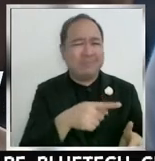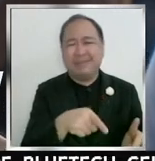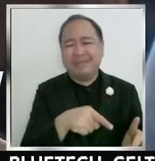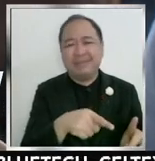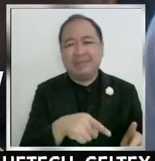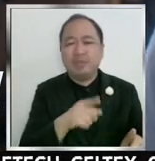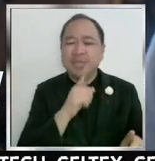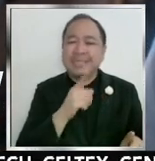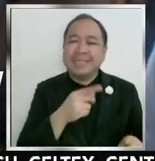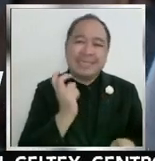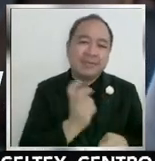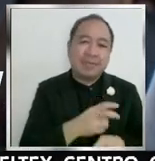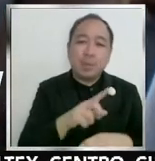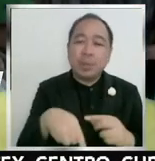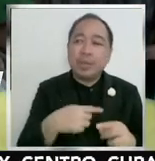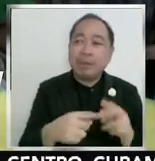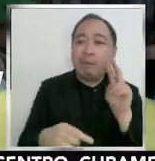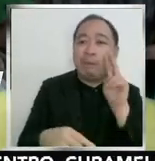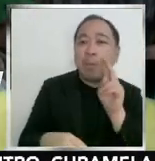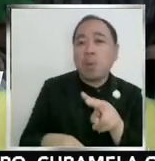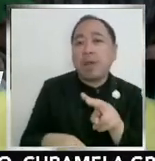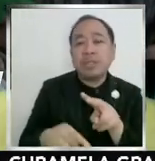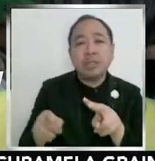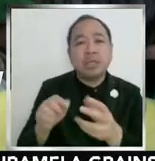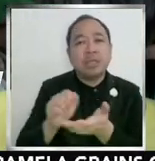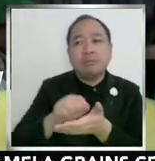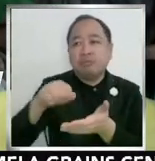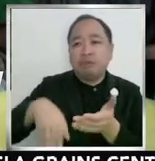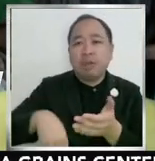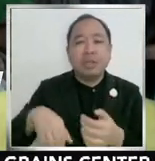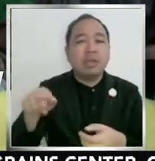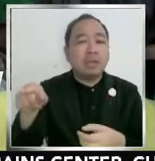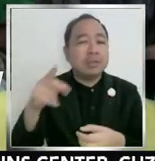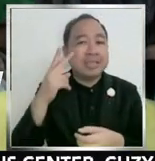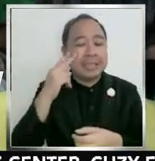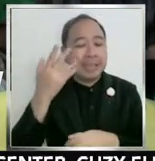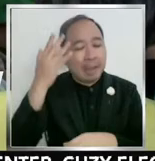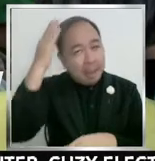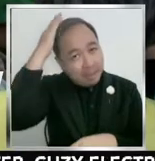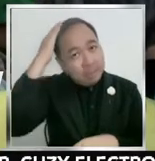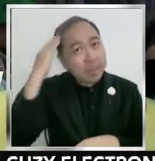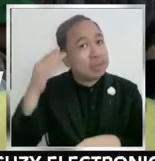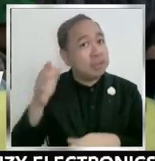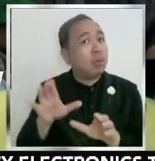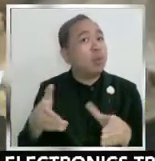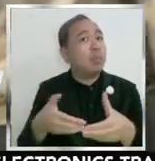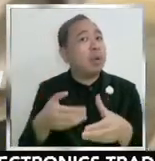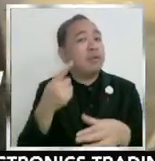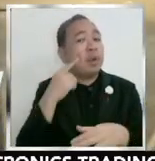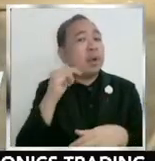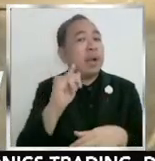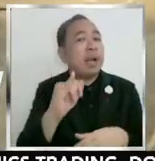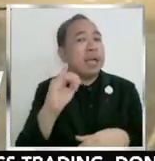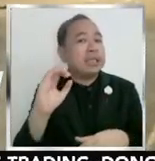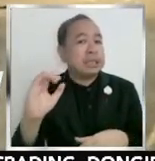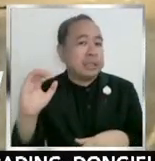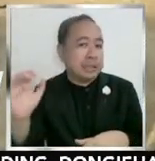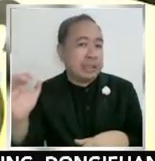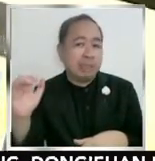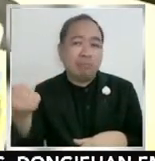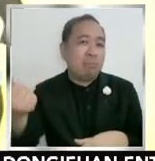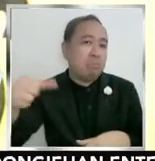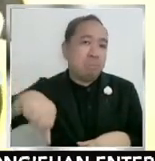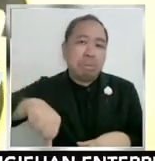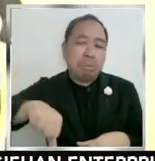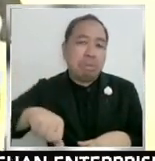mapanood kahapon ang live streaming ng pagbasura ng Appeals Chamber ng International Criminal Court o ICC sa apelan ng gobyerno ng